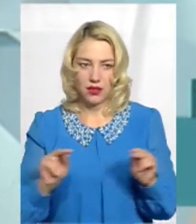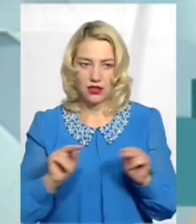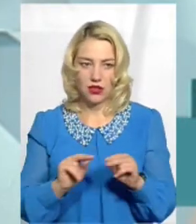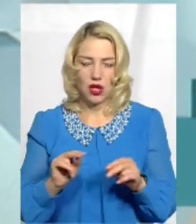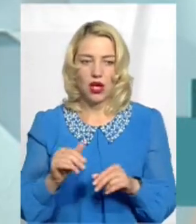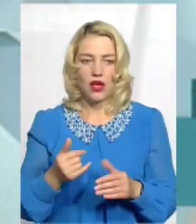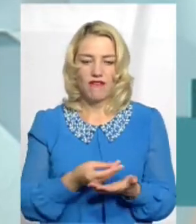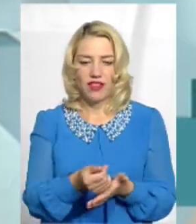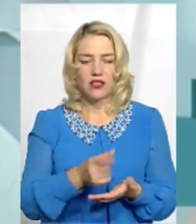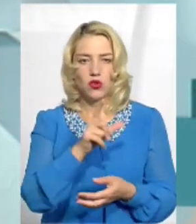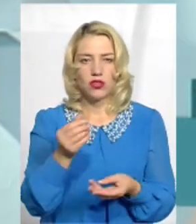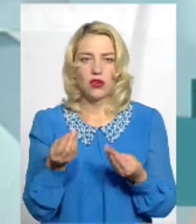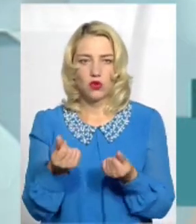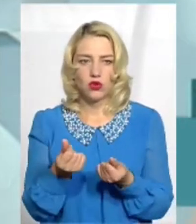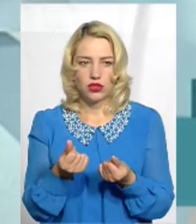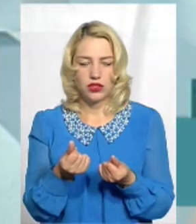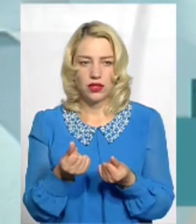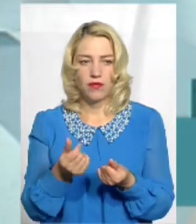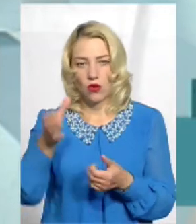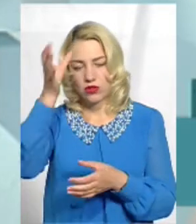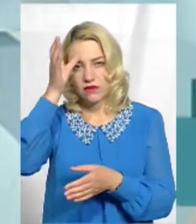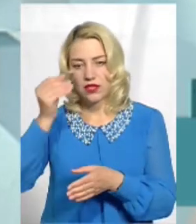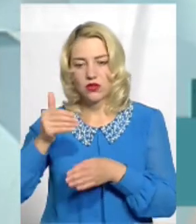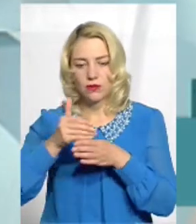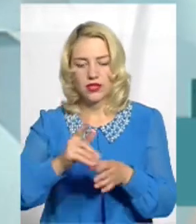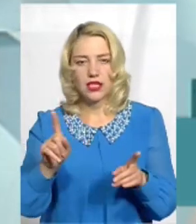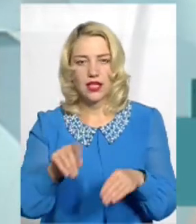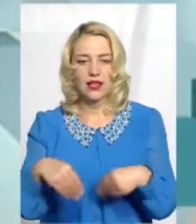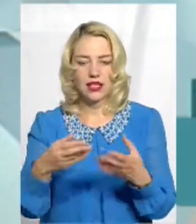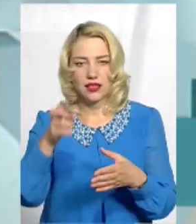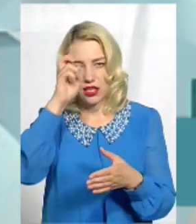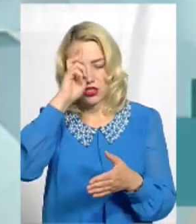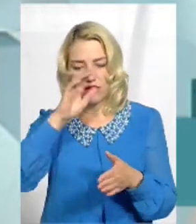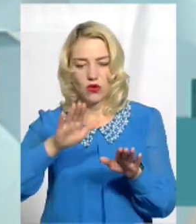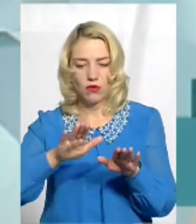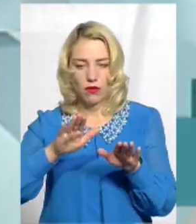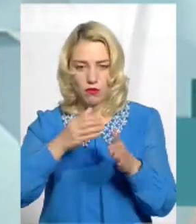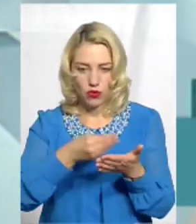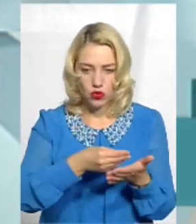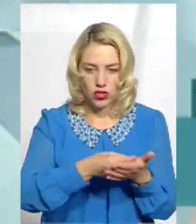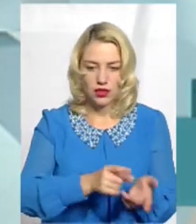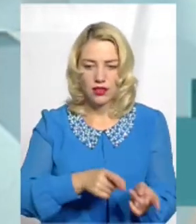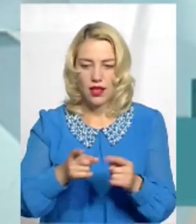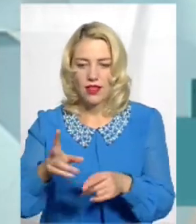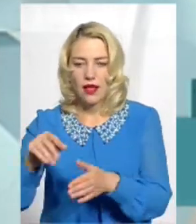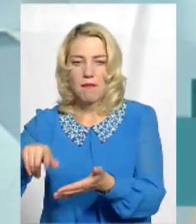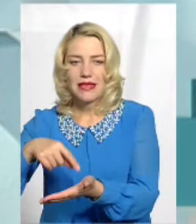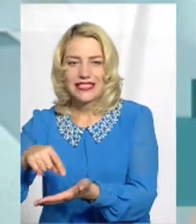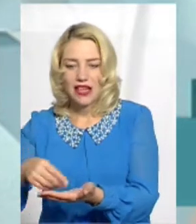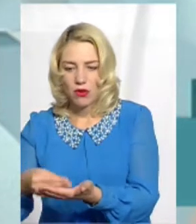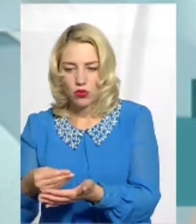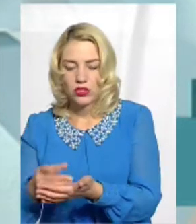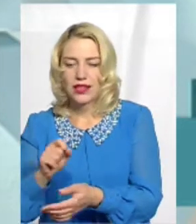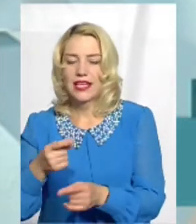працівників фінансується за рахунок коштів освітньої субвенції, яка надається з державного бюджету місцевим бюджетам. Разом з тим, це не